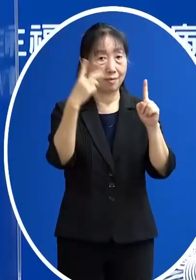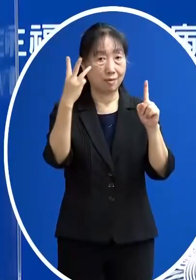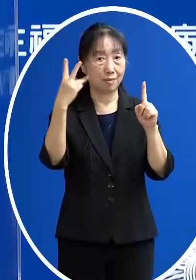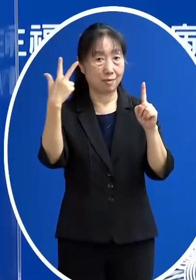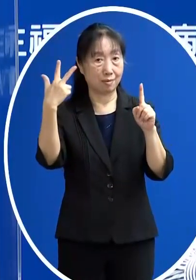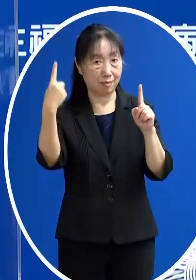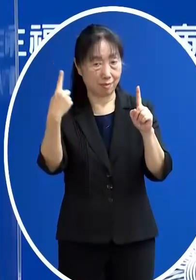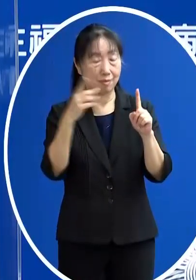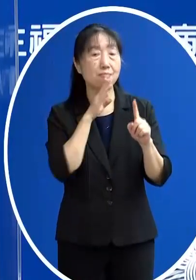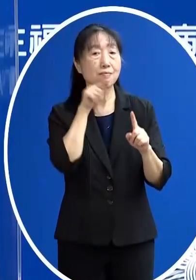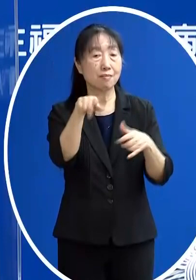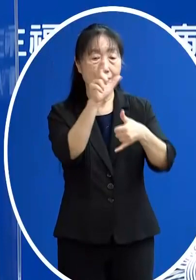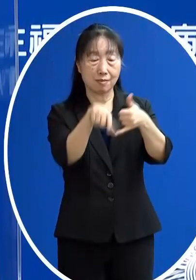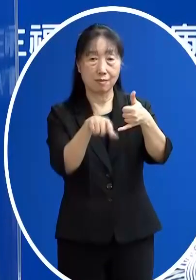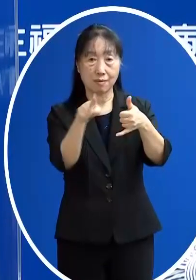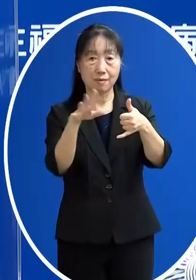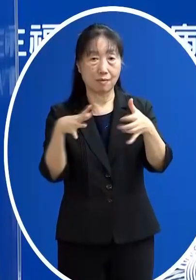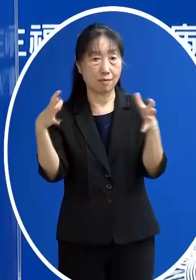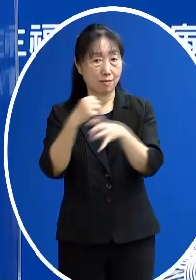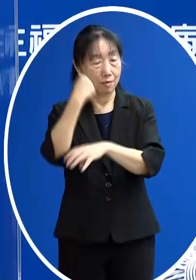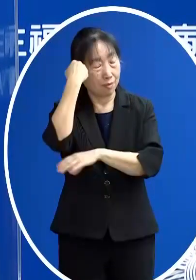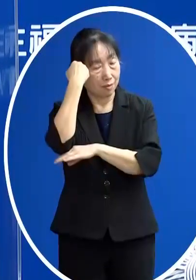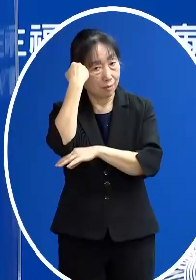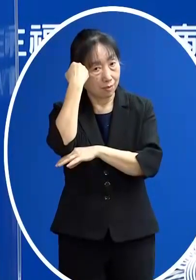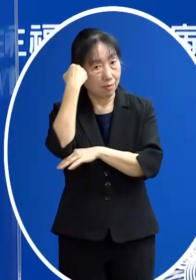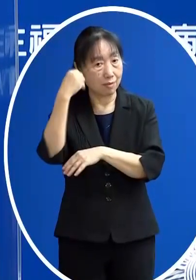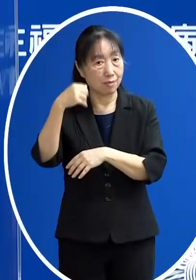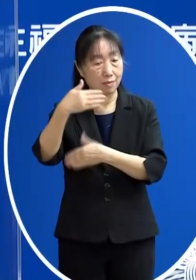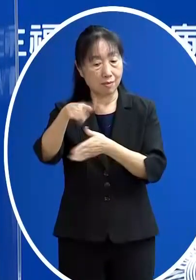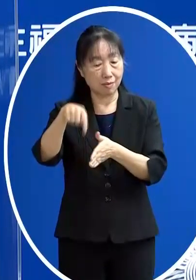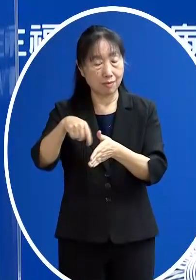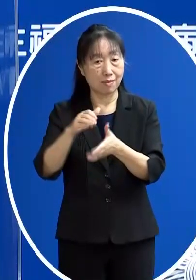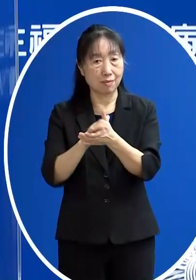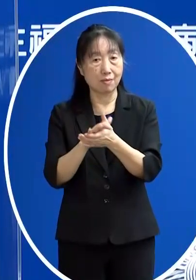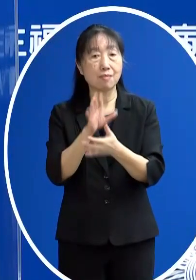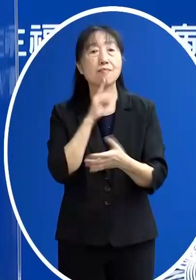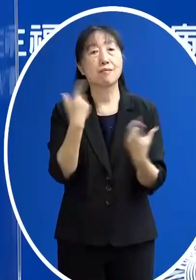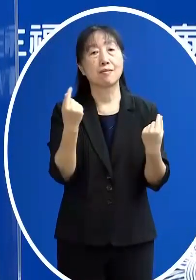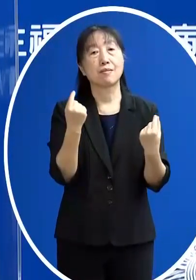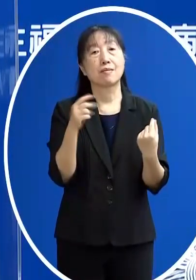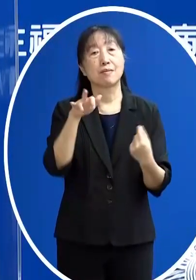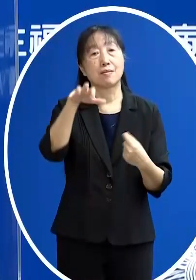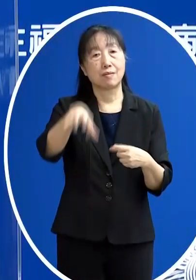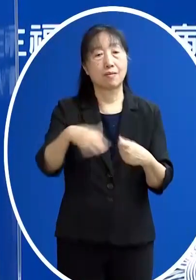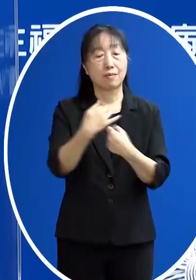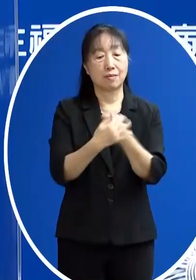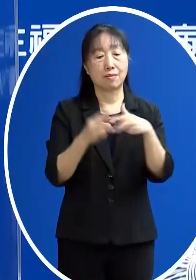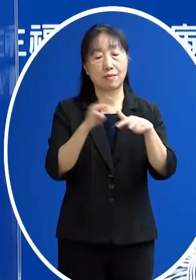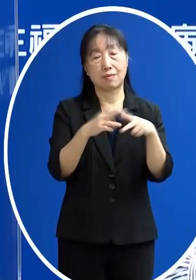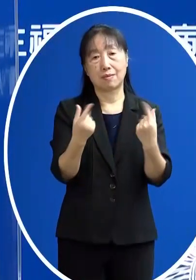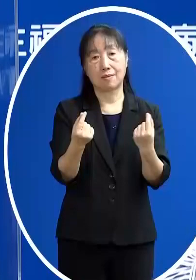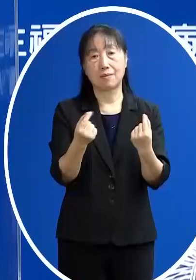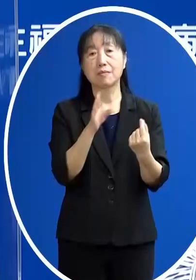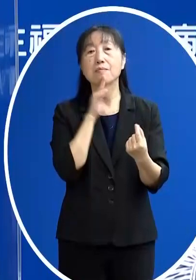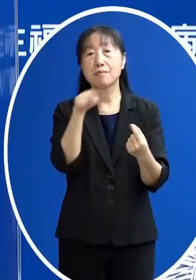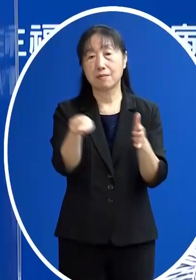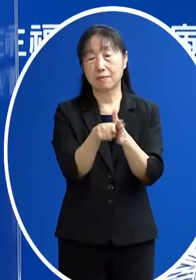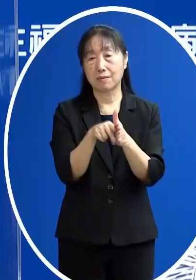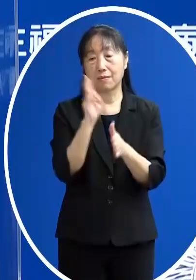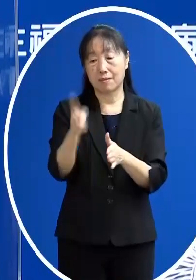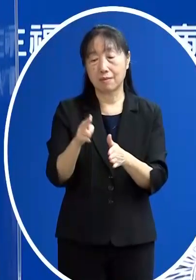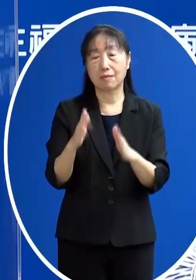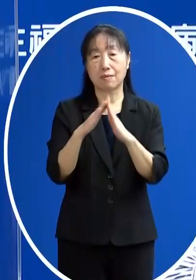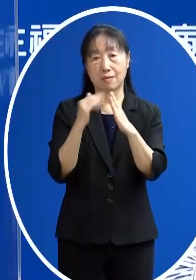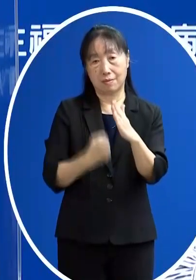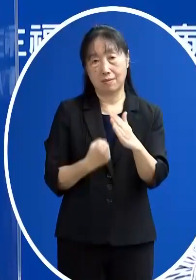17371。然后他有一位同住的舍友，那也是机场的保全，所以在那时候就已经居家